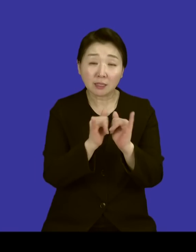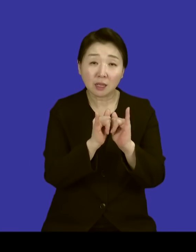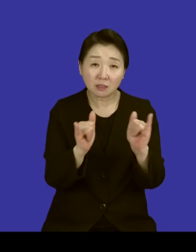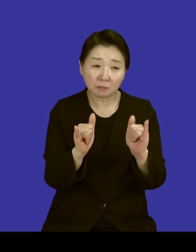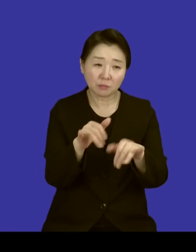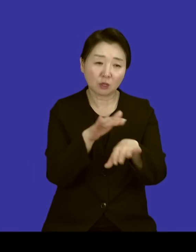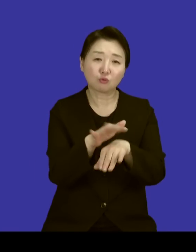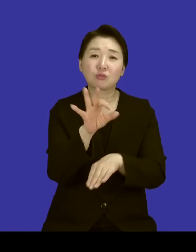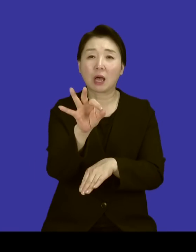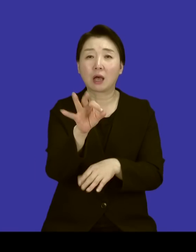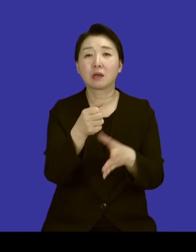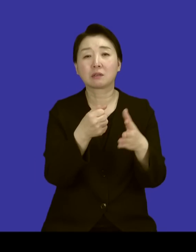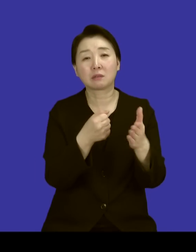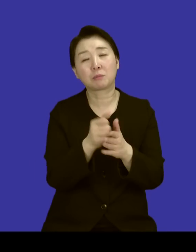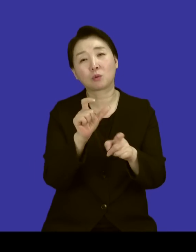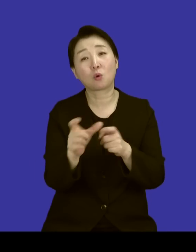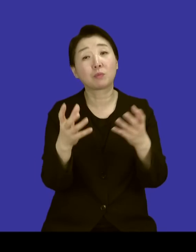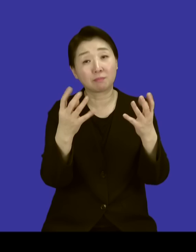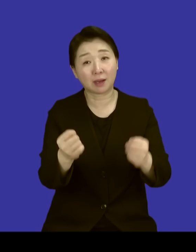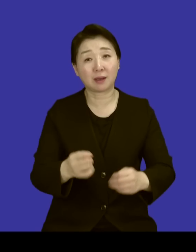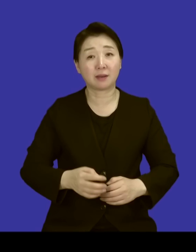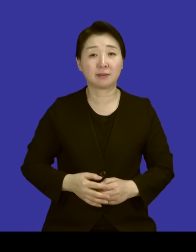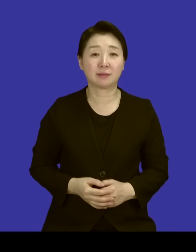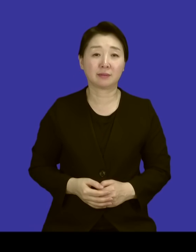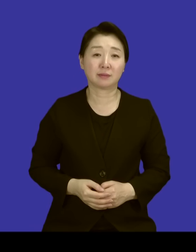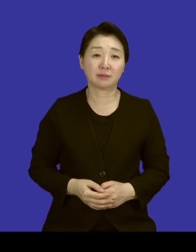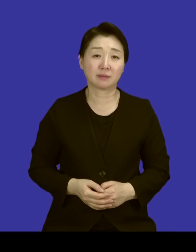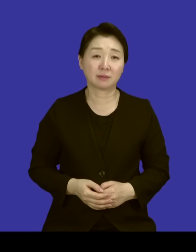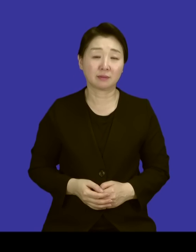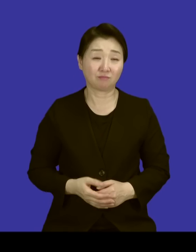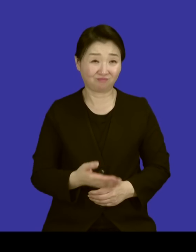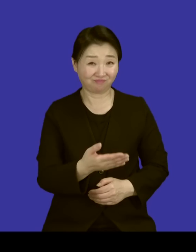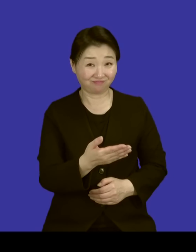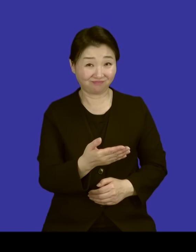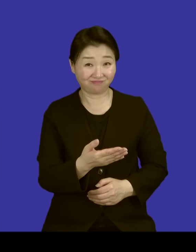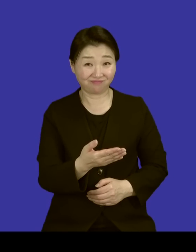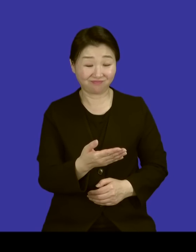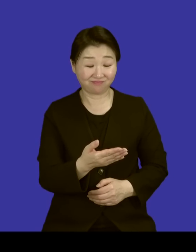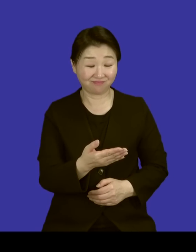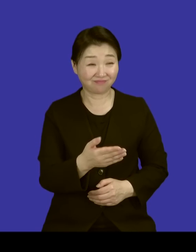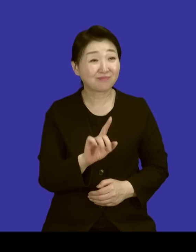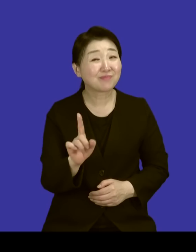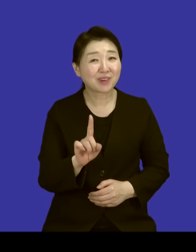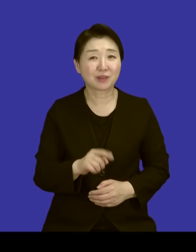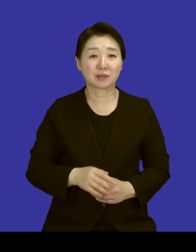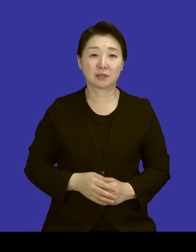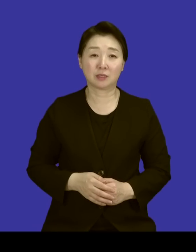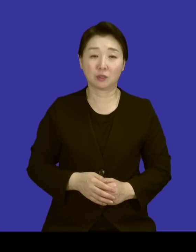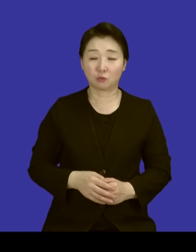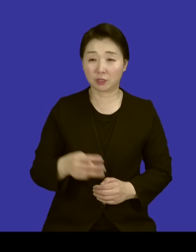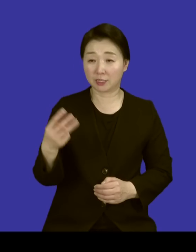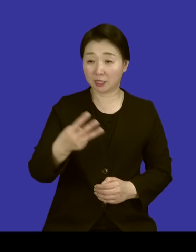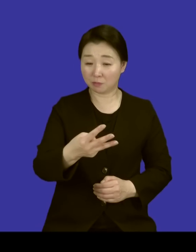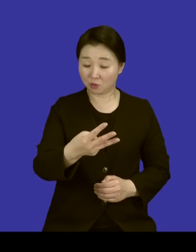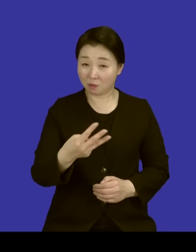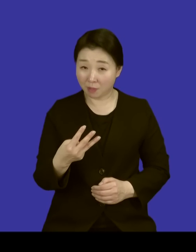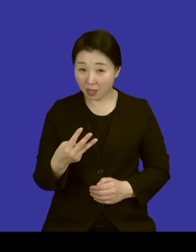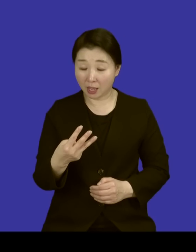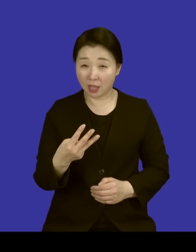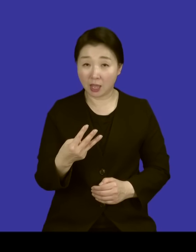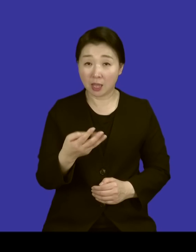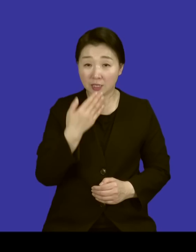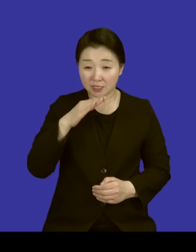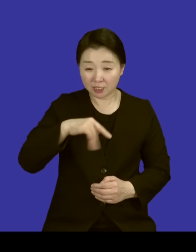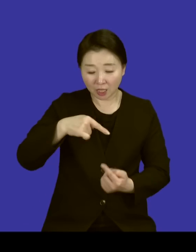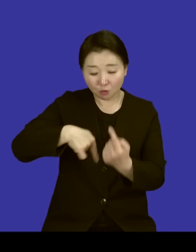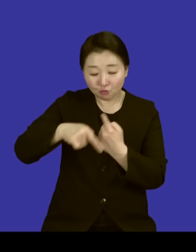분들 비용 때문에 사실 굉장히 고민이 많은데 고충이 많은데 그렇죠. 어떻습니까? 따뜻한 밥상은? 저희가 이제 3,000원 받고 식당을 유지할 수